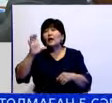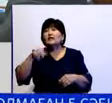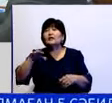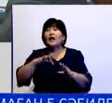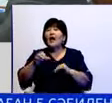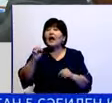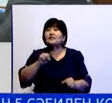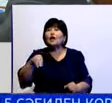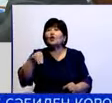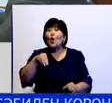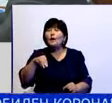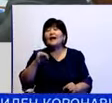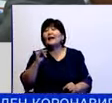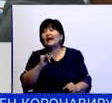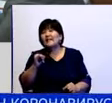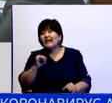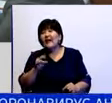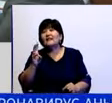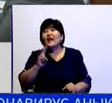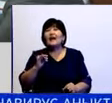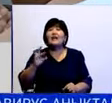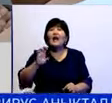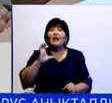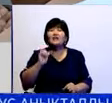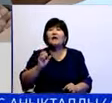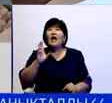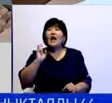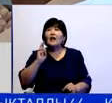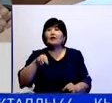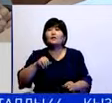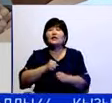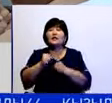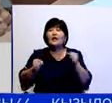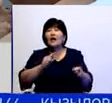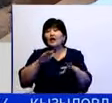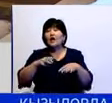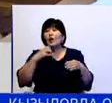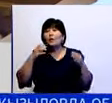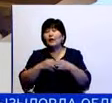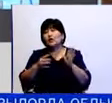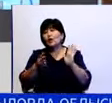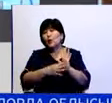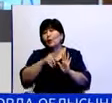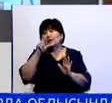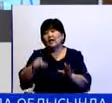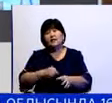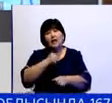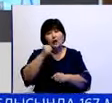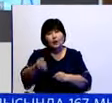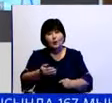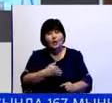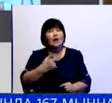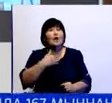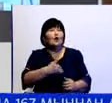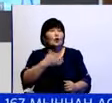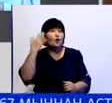бойынша Асқар Тоқмағанбетов, Іңкәрдария және Нағиласов ауылдарының әкімдері сайланады. Конференцияда партия атынан 9 кандидат ұсынылды. Үміткерлерге